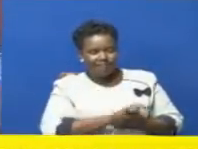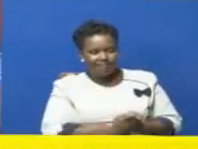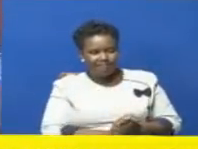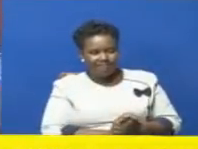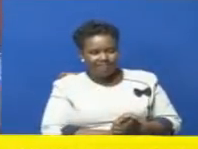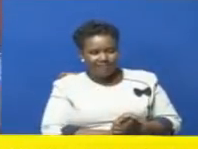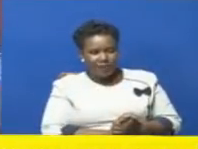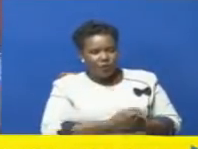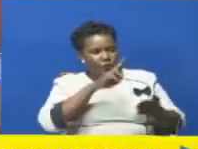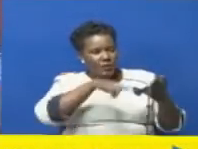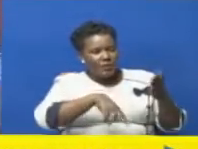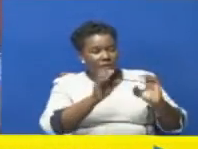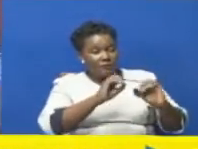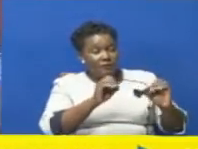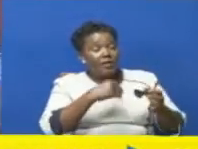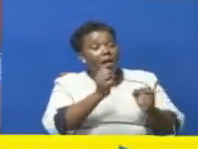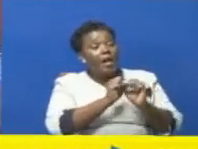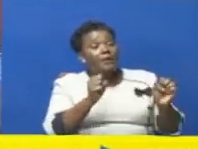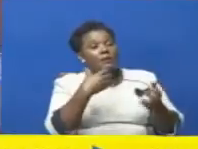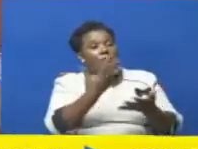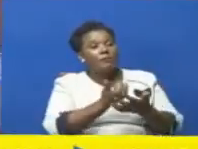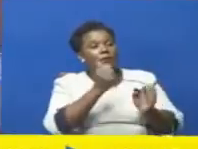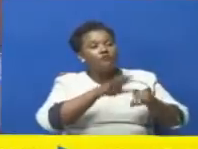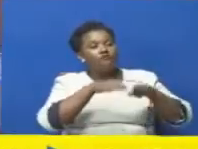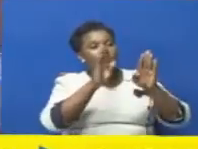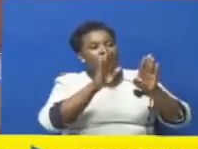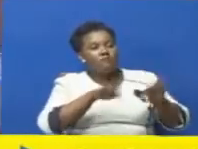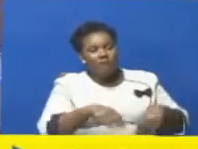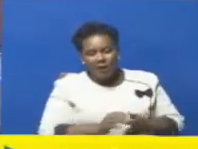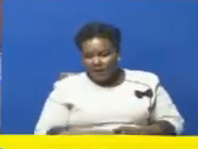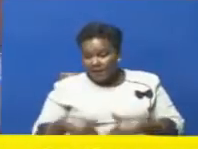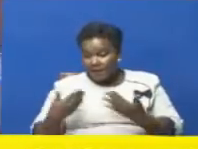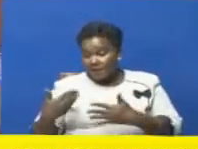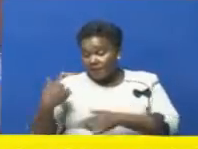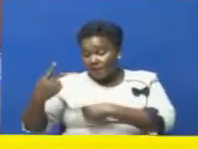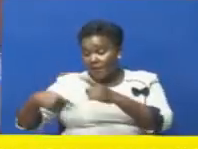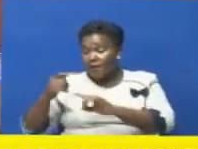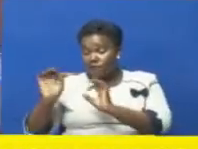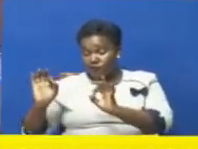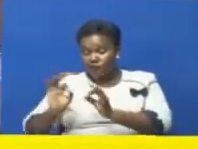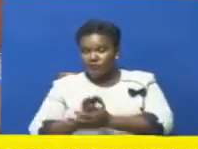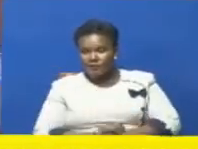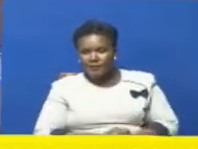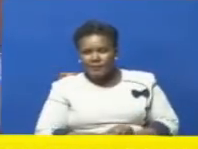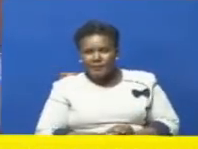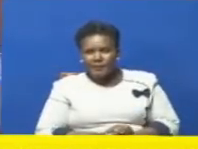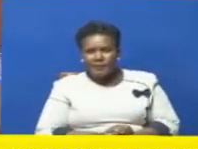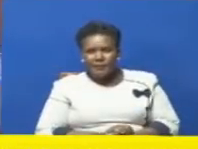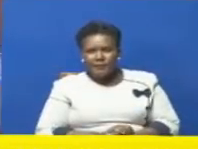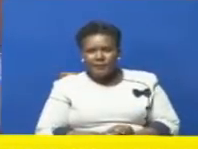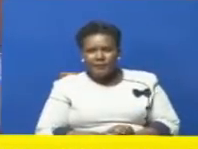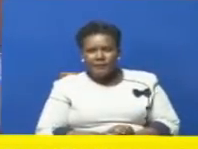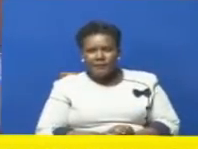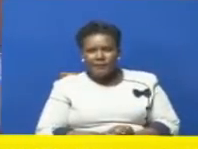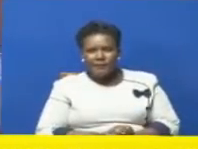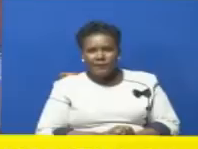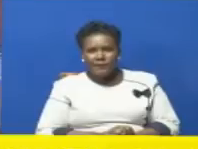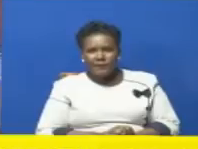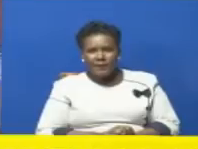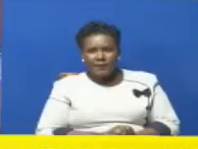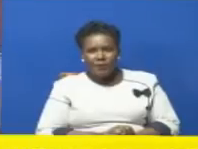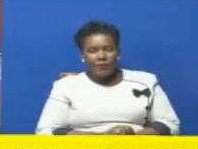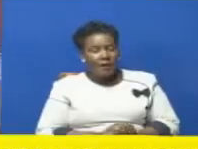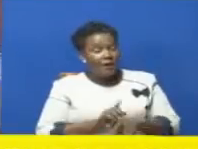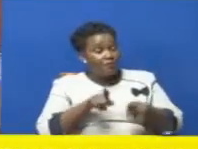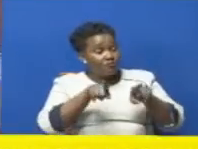hakukuwa na usajili lakini alichukua bingwa. Na sasa hivi anaendeleza, yuko hapo. Na sasa hivi yuko vizuri. Najua kuna ndugu yangu kakaangu